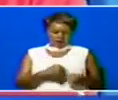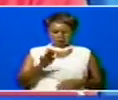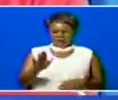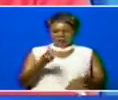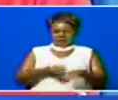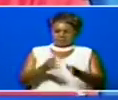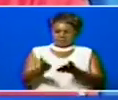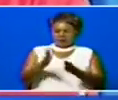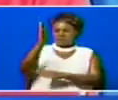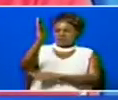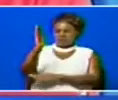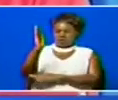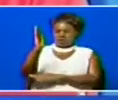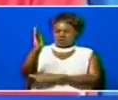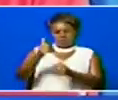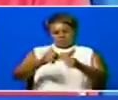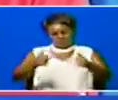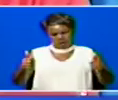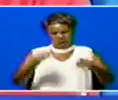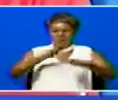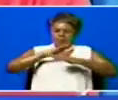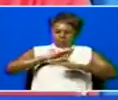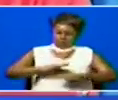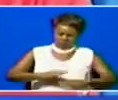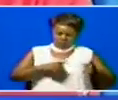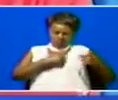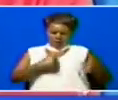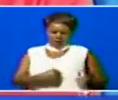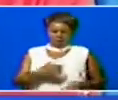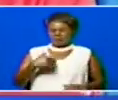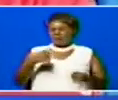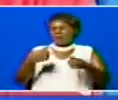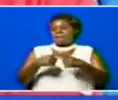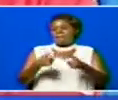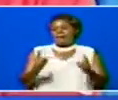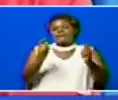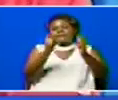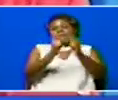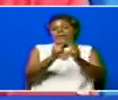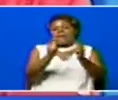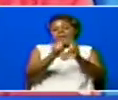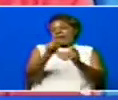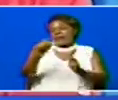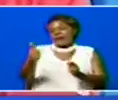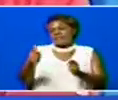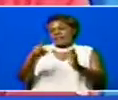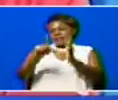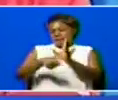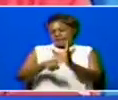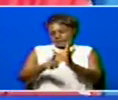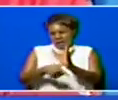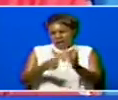Wakati unatumikia Mungu sana, kuna afueni ya roho. Isipokuwa kuna machungu zingine ambapo vitakuja